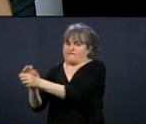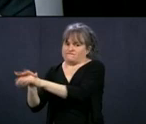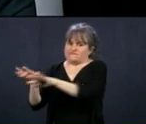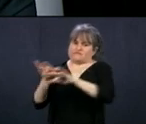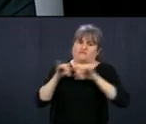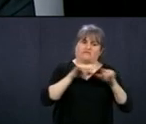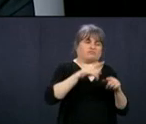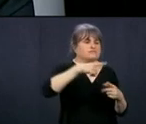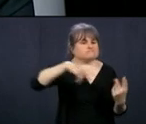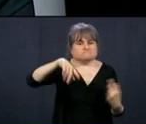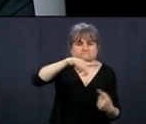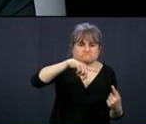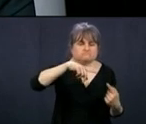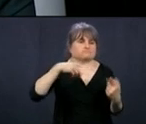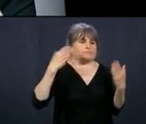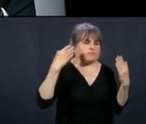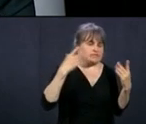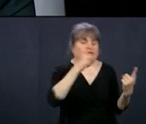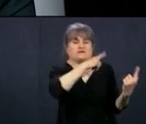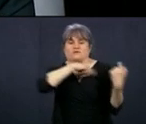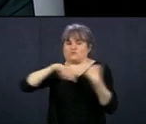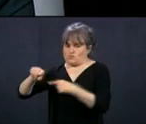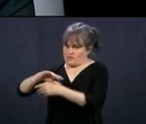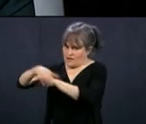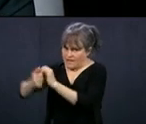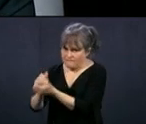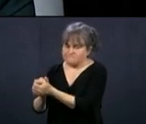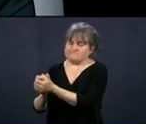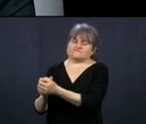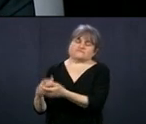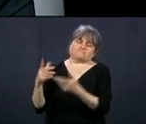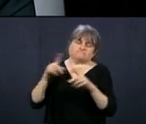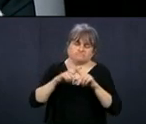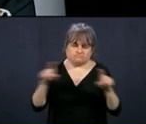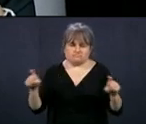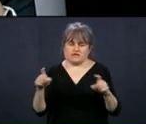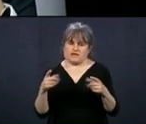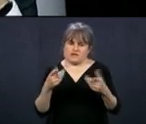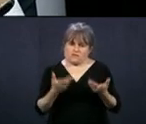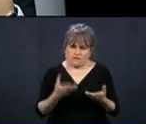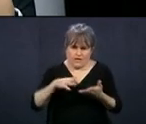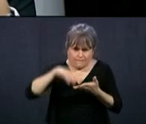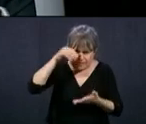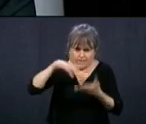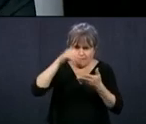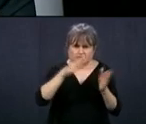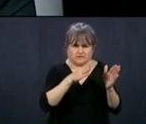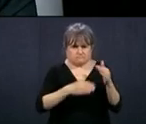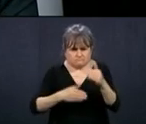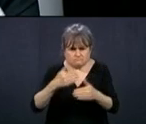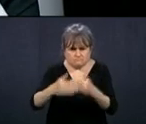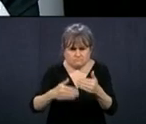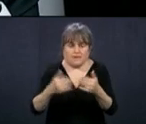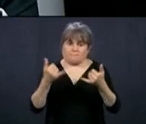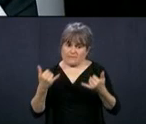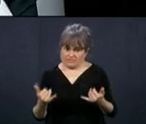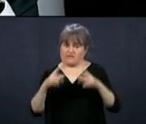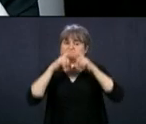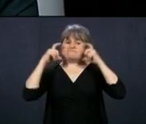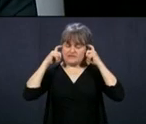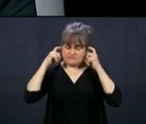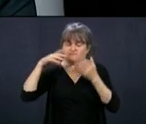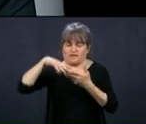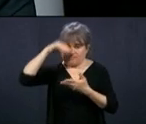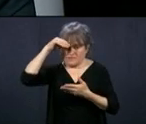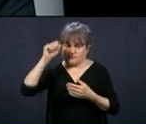le port du masque va devenir, à mon avis, quelque chose qui va s'intégrer dans la population. Puis probablement que quand on va porter le masque aussi, les autres qui ont peut-être